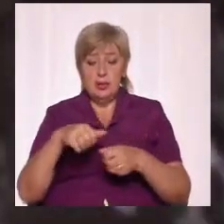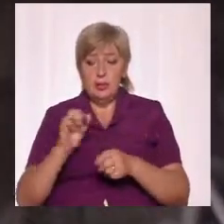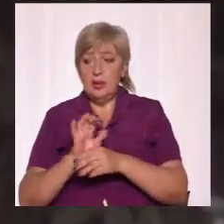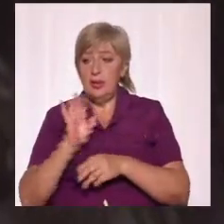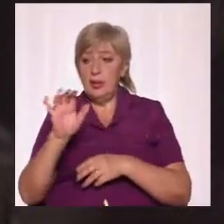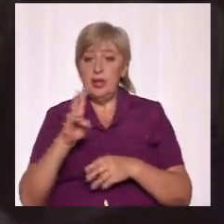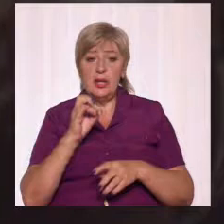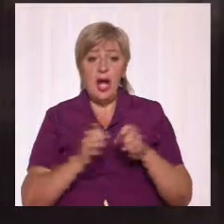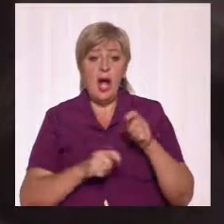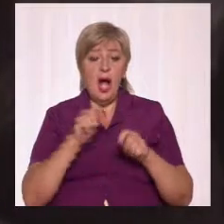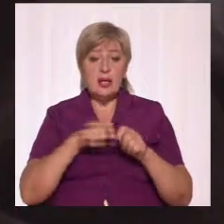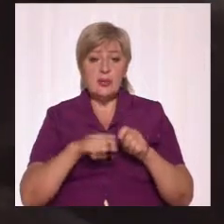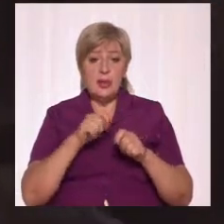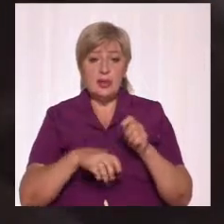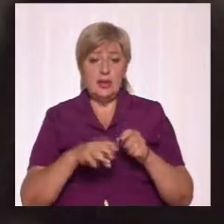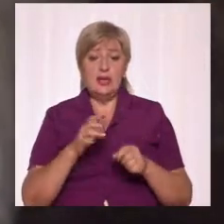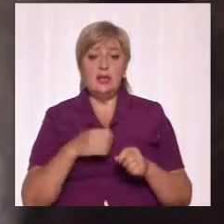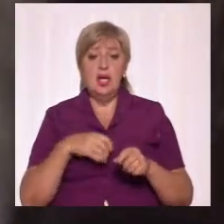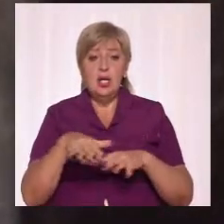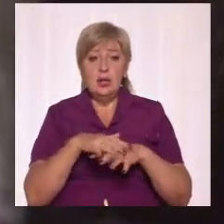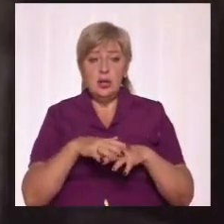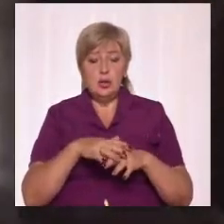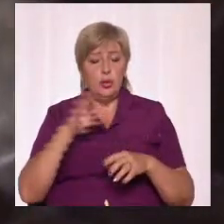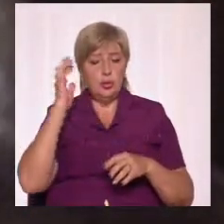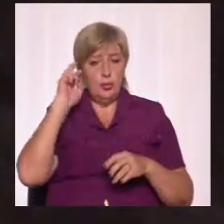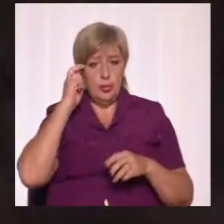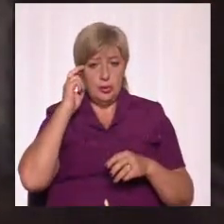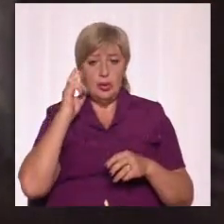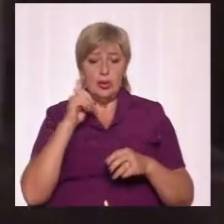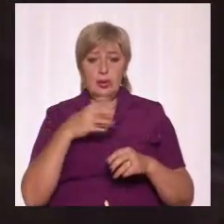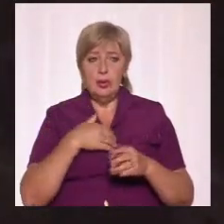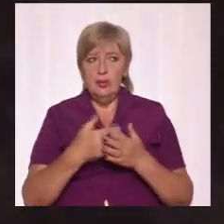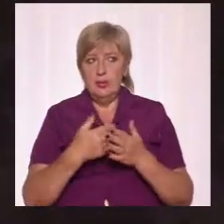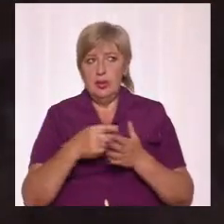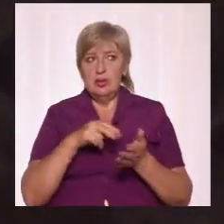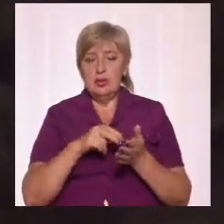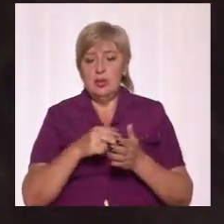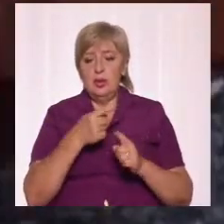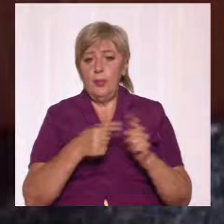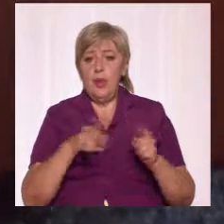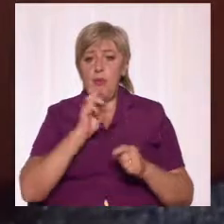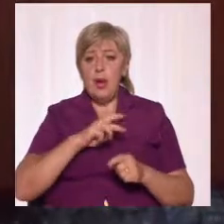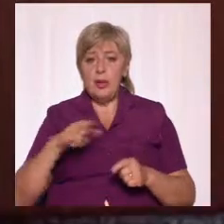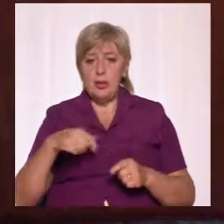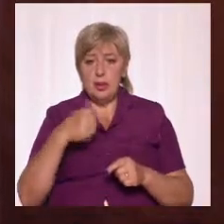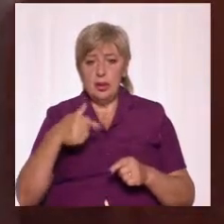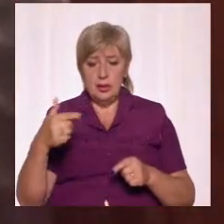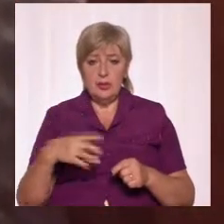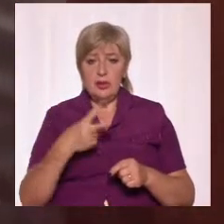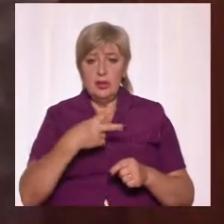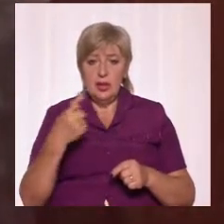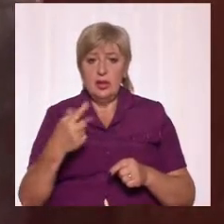направили на експертизу. На чорному ринку їхня вартість складає майже півмільйона гривень. Підозрювані 21 та 30